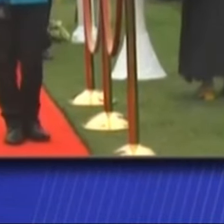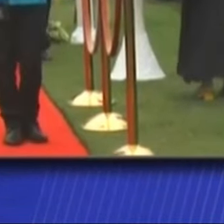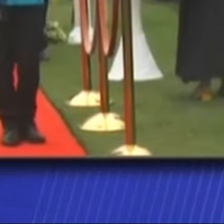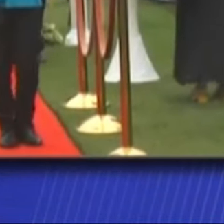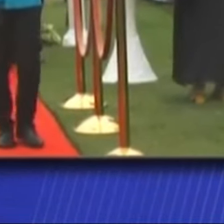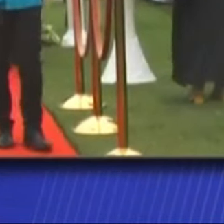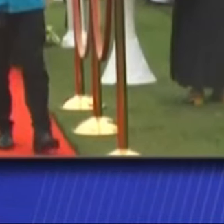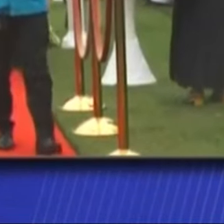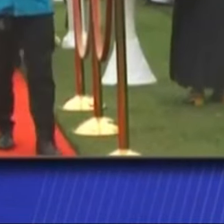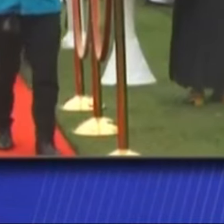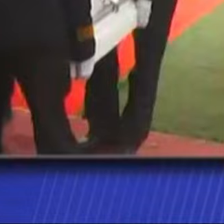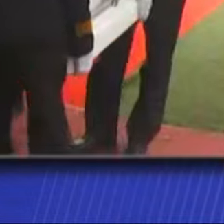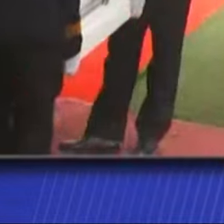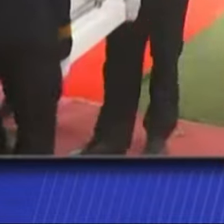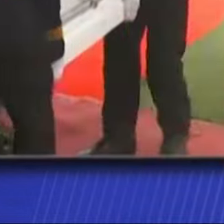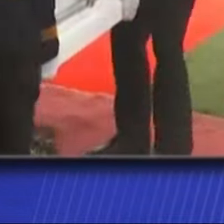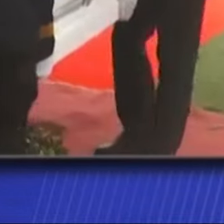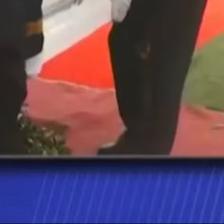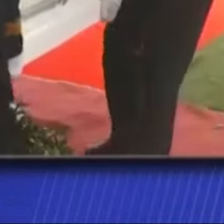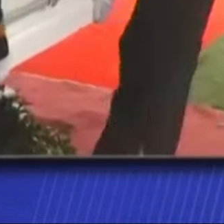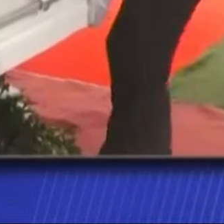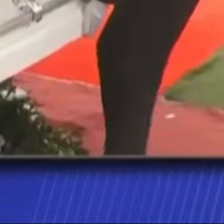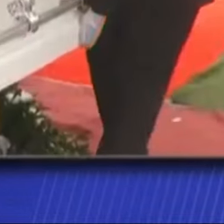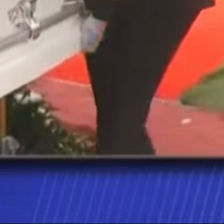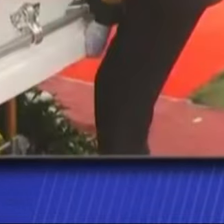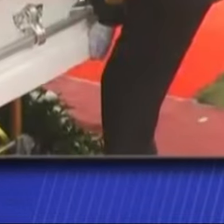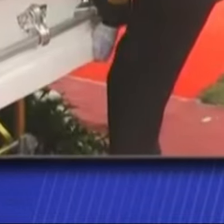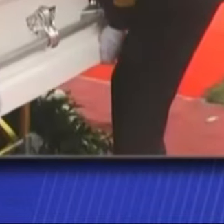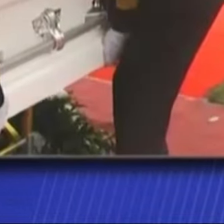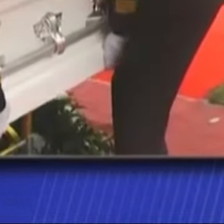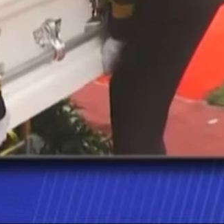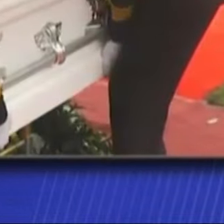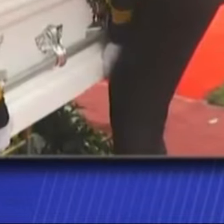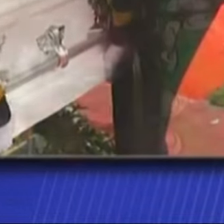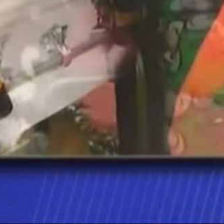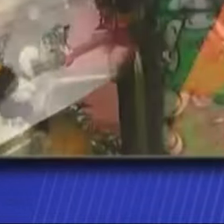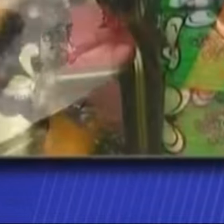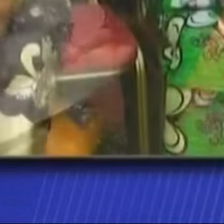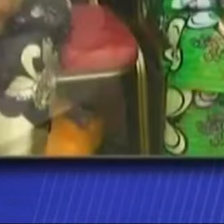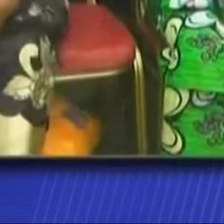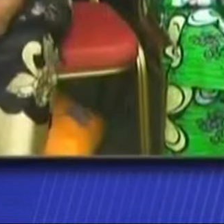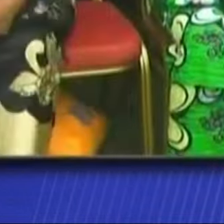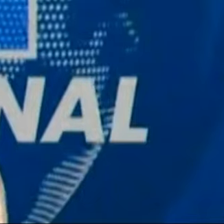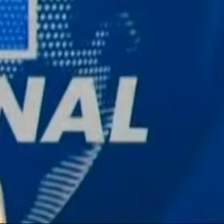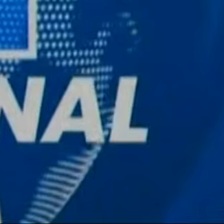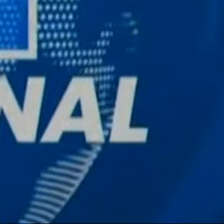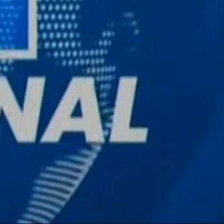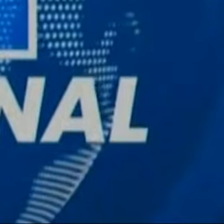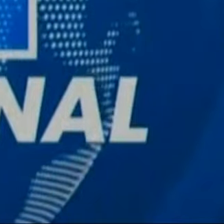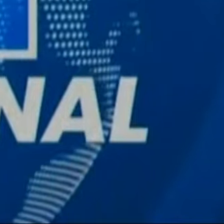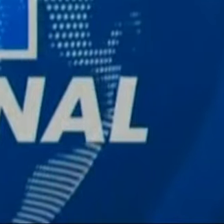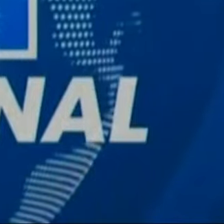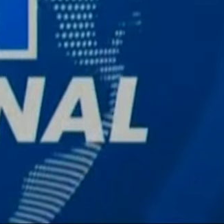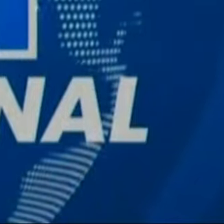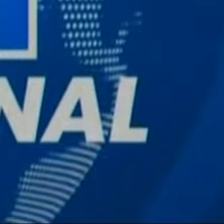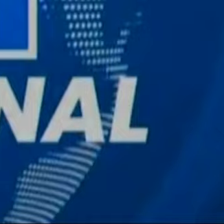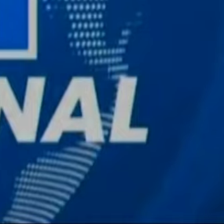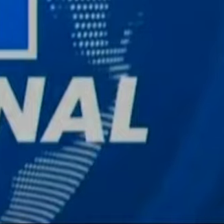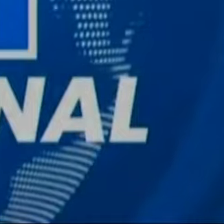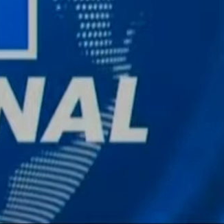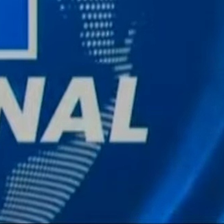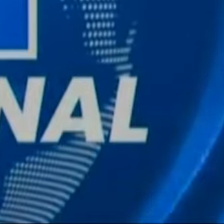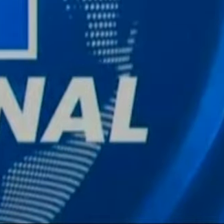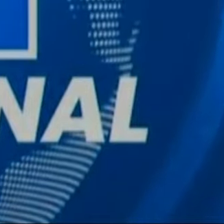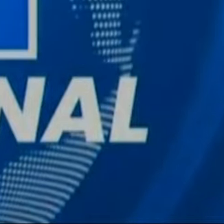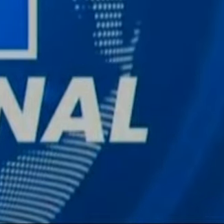vide professionnel dans sa direction provinciale de la RTNC Nord-Ubangi. Voilà pour l'essentiel. Et nous